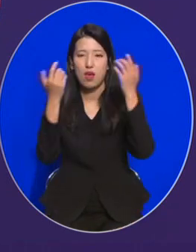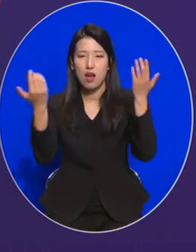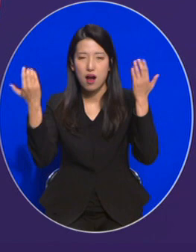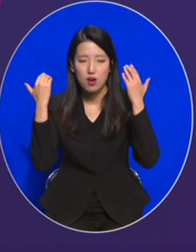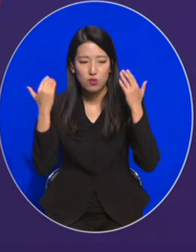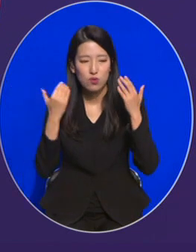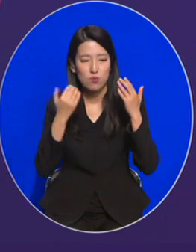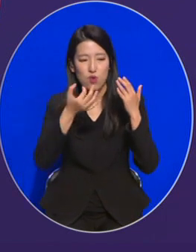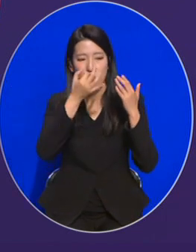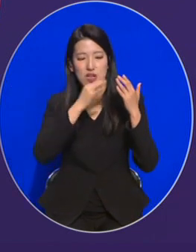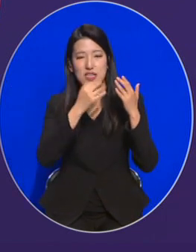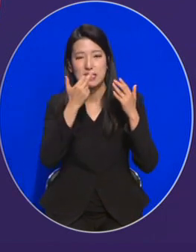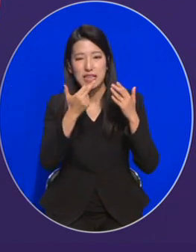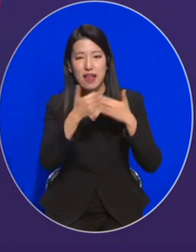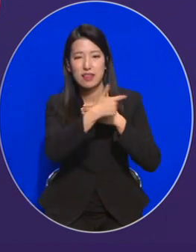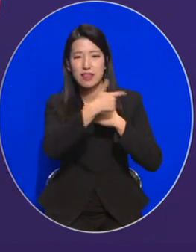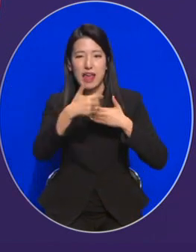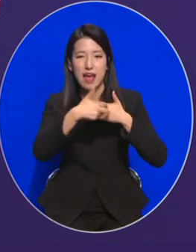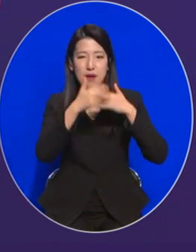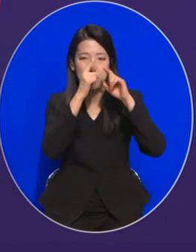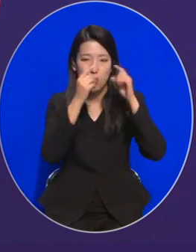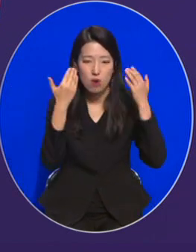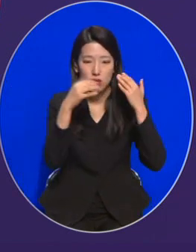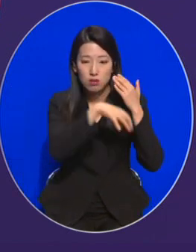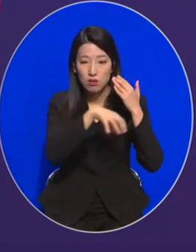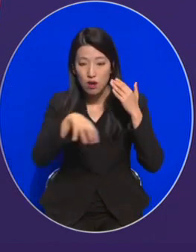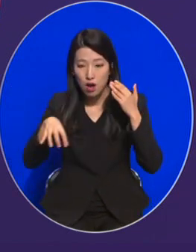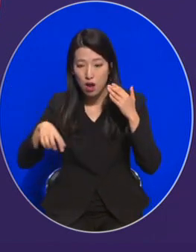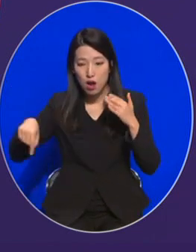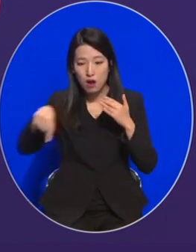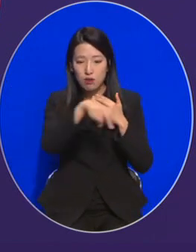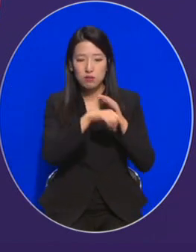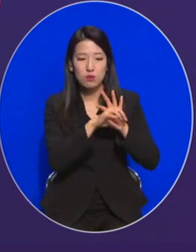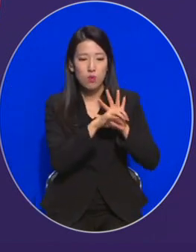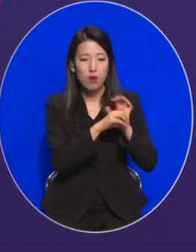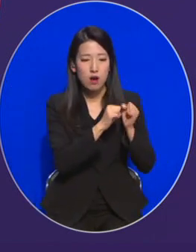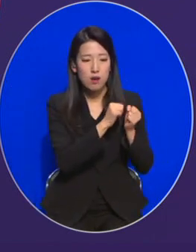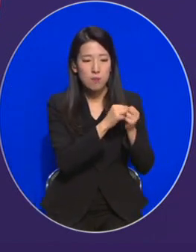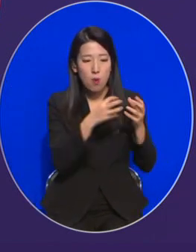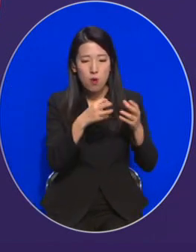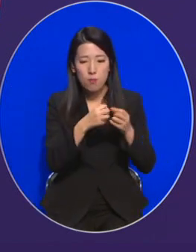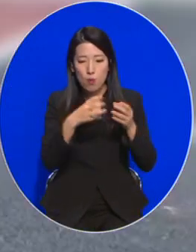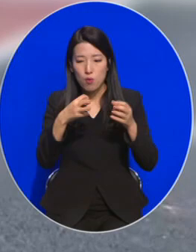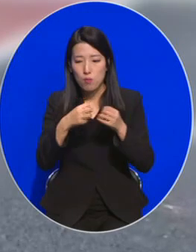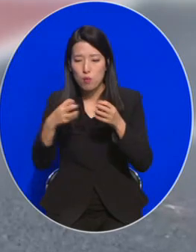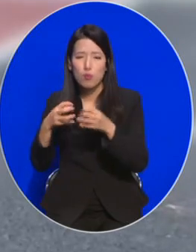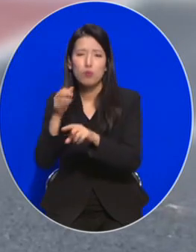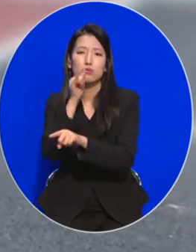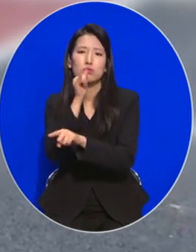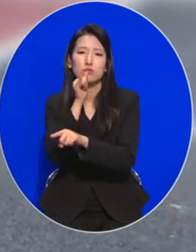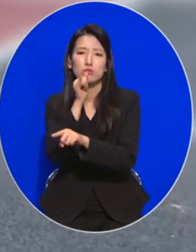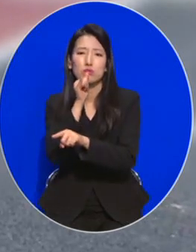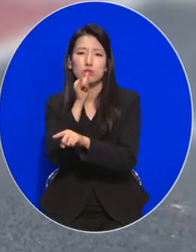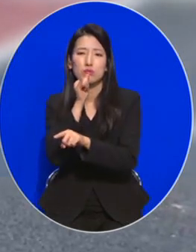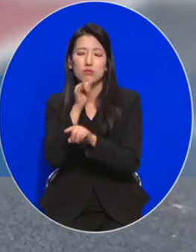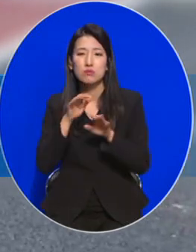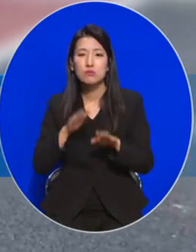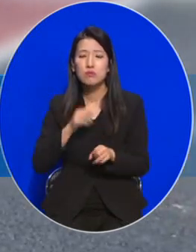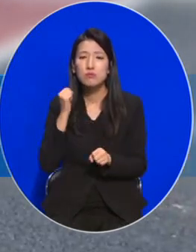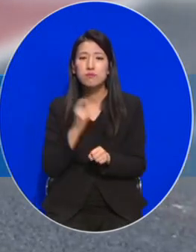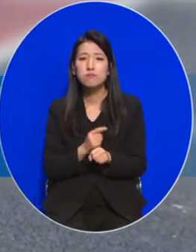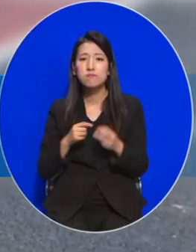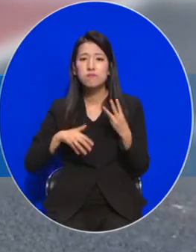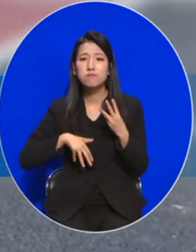전북 익산시 대학병원 등 다양한 장소를 고리로 집단 감염 잇따랐습니다 3차 유행이 시작된